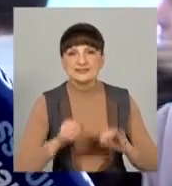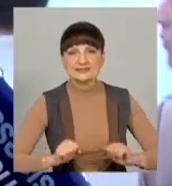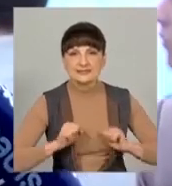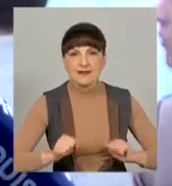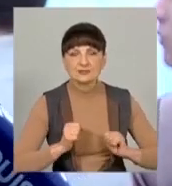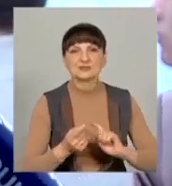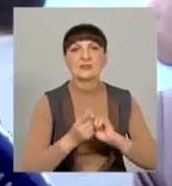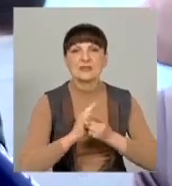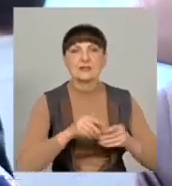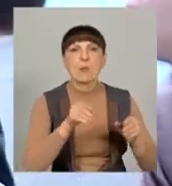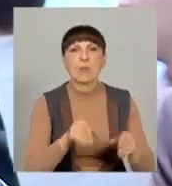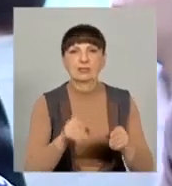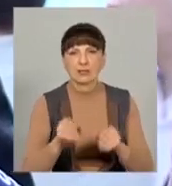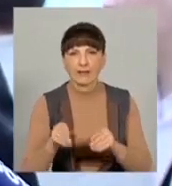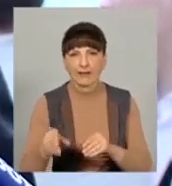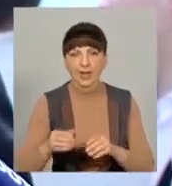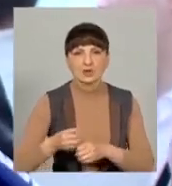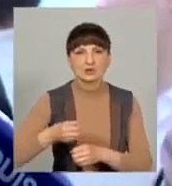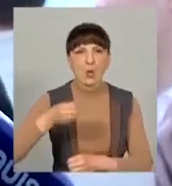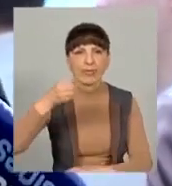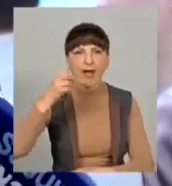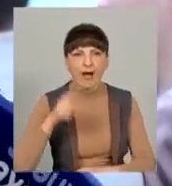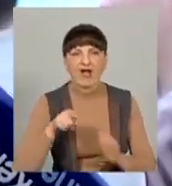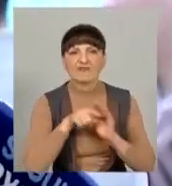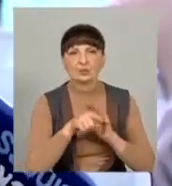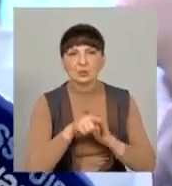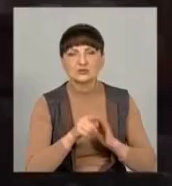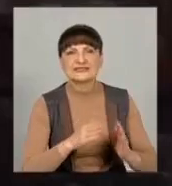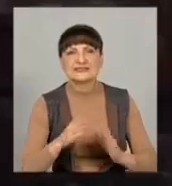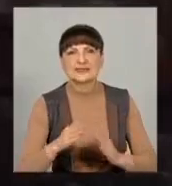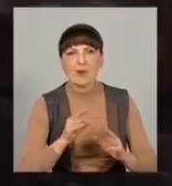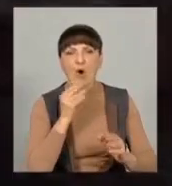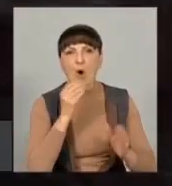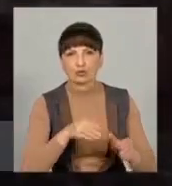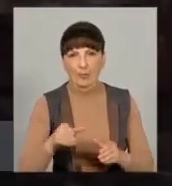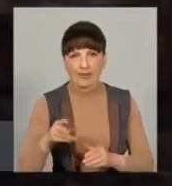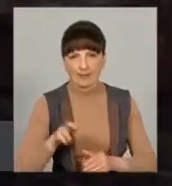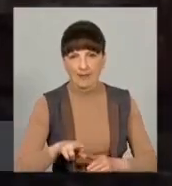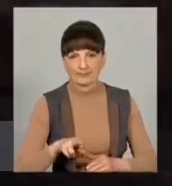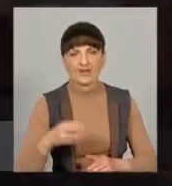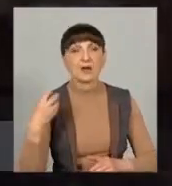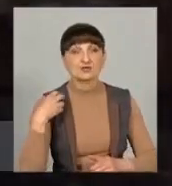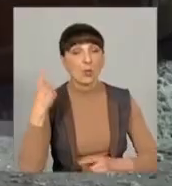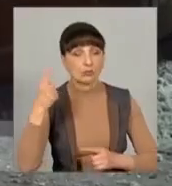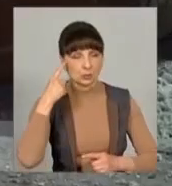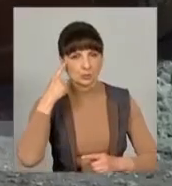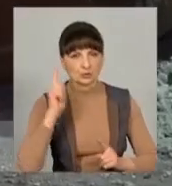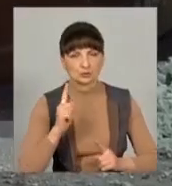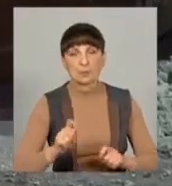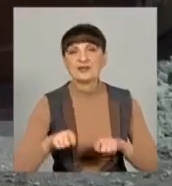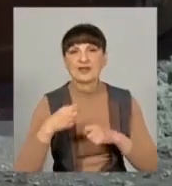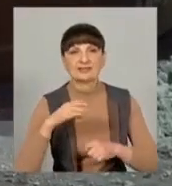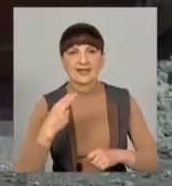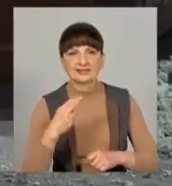того, чтобы заменить батареи, стояки, внутренние системы отопления. Чиновник считает, что с передачей ТЭЦ